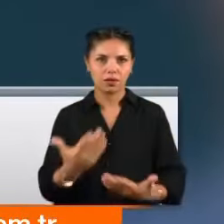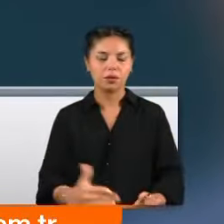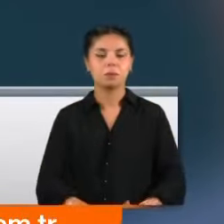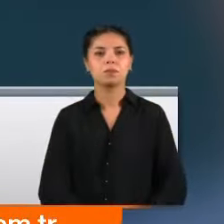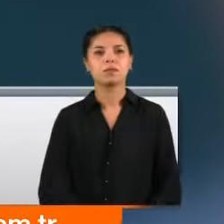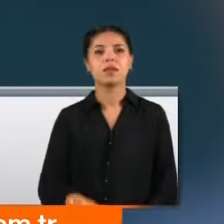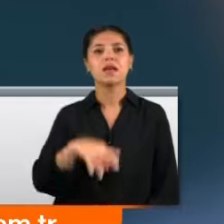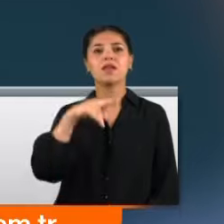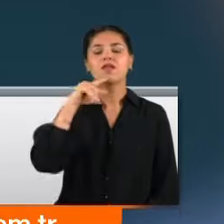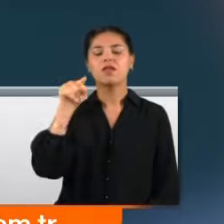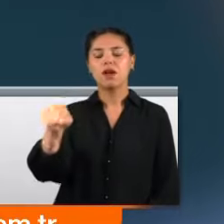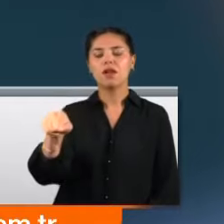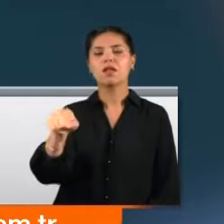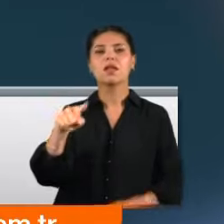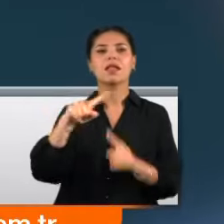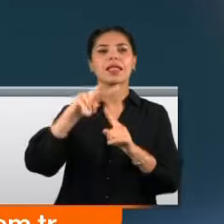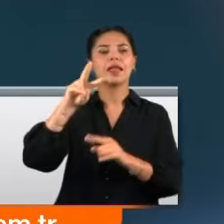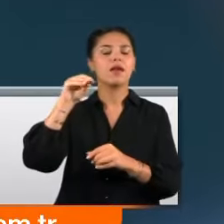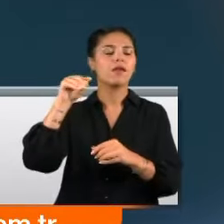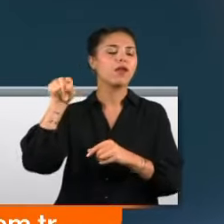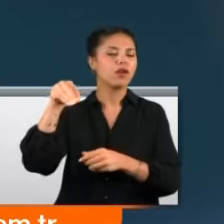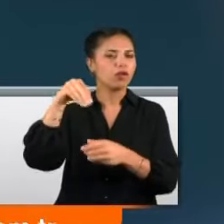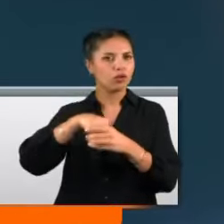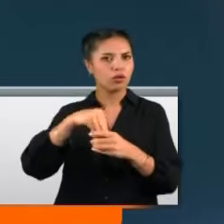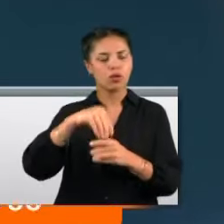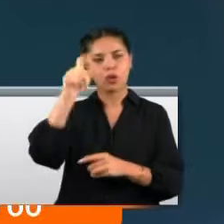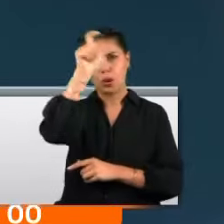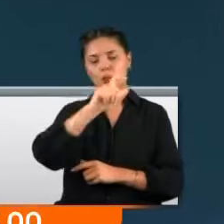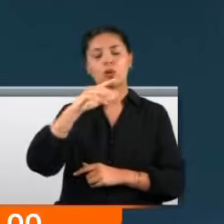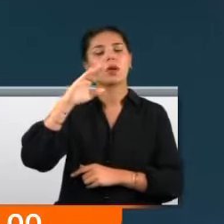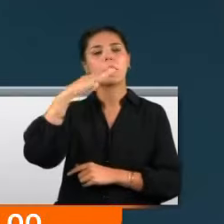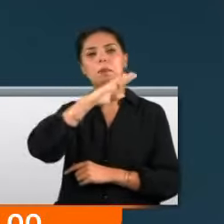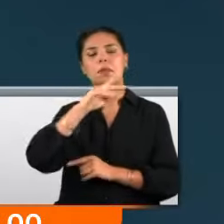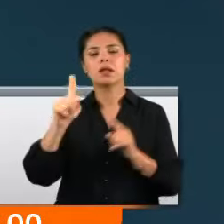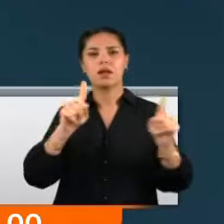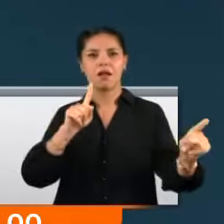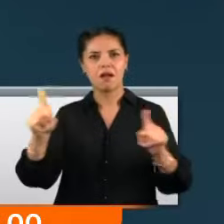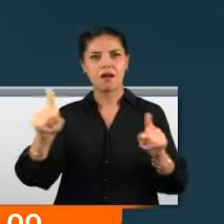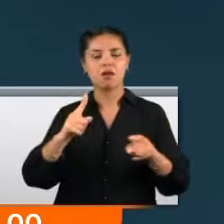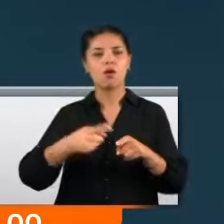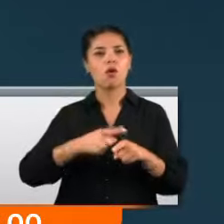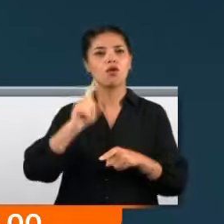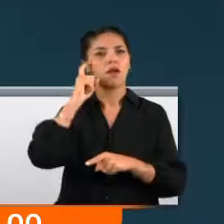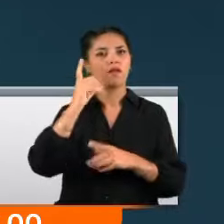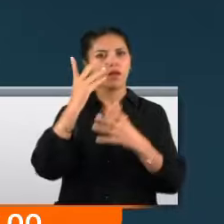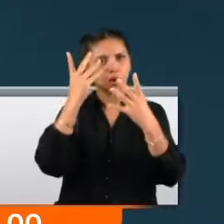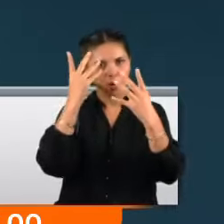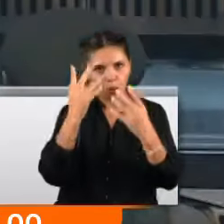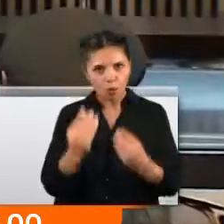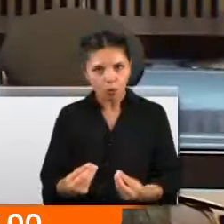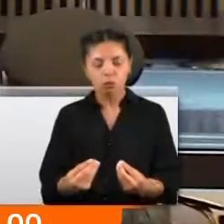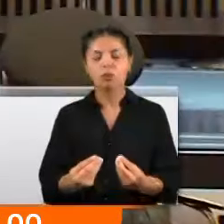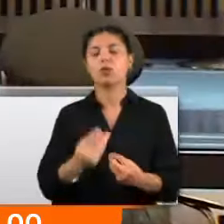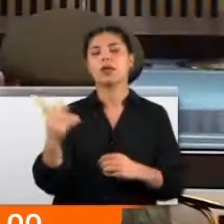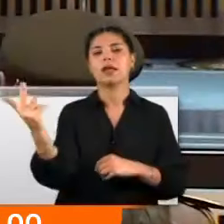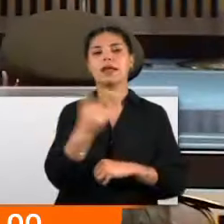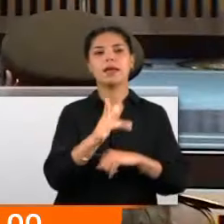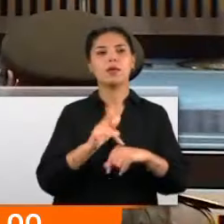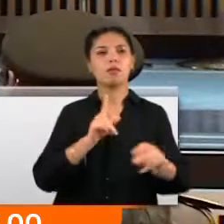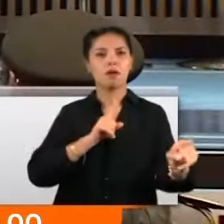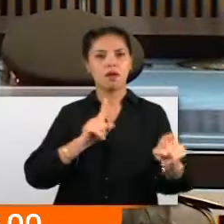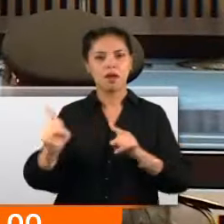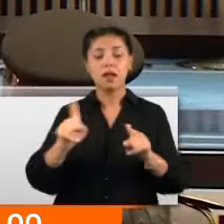Fransız France 24 kanalı Türkiye ve Mısır'ın Gazze konusunda ortak bir tavır benimsediğini vurguladığı haberinde iki ülke